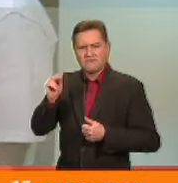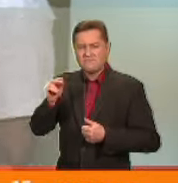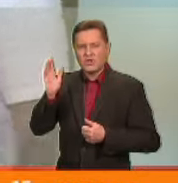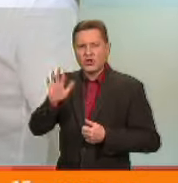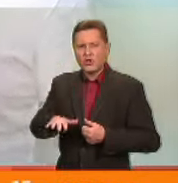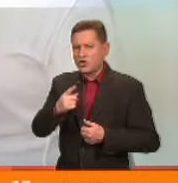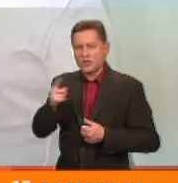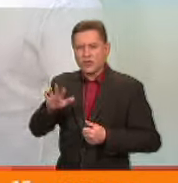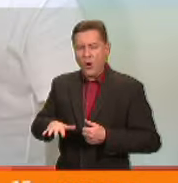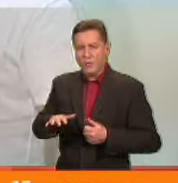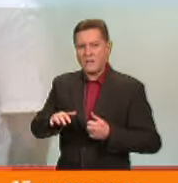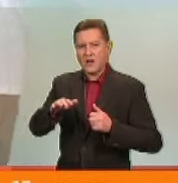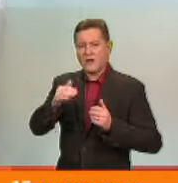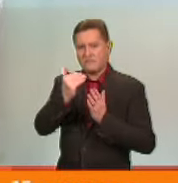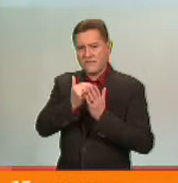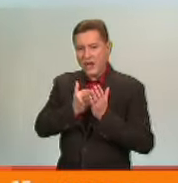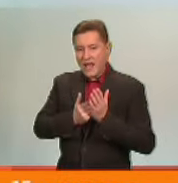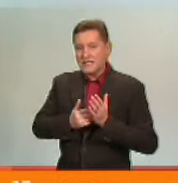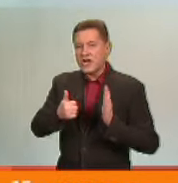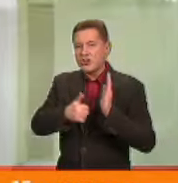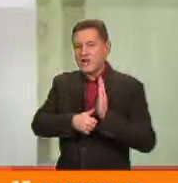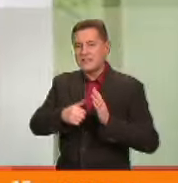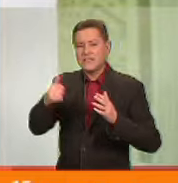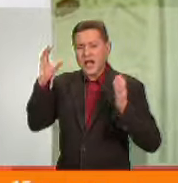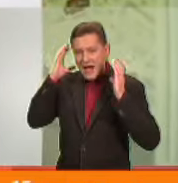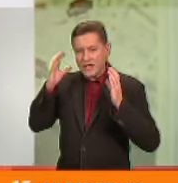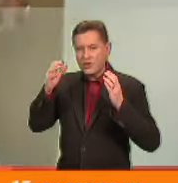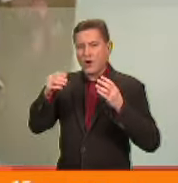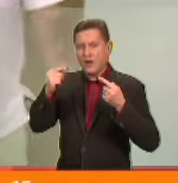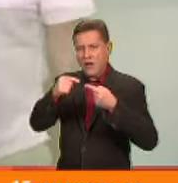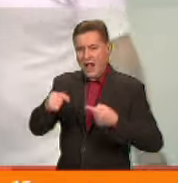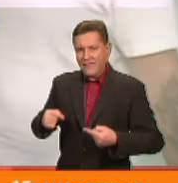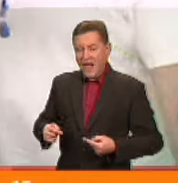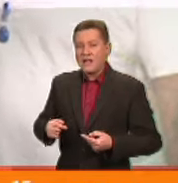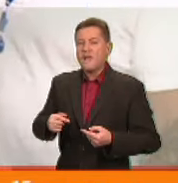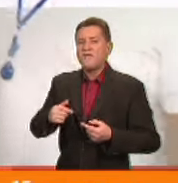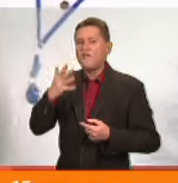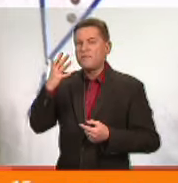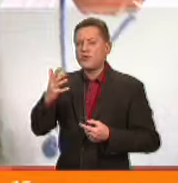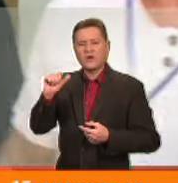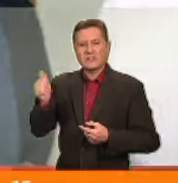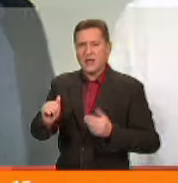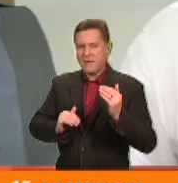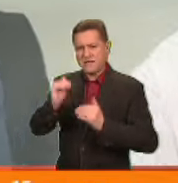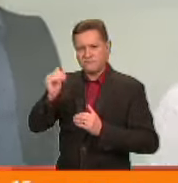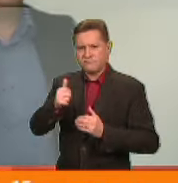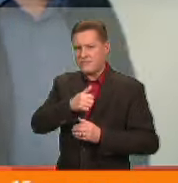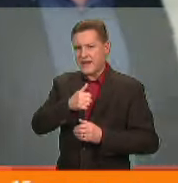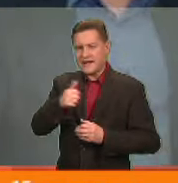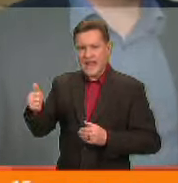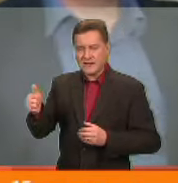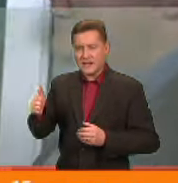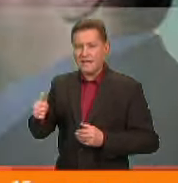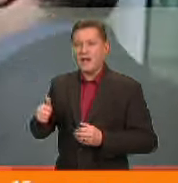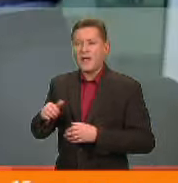Это мекка FM-эфира. Здесь сразу 6 радиоканалов. Большинство в пятерке самых рейтинговых. Сергей Кузин, гендиректор